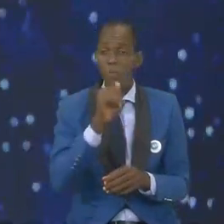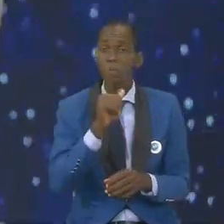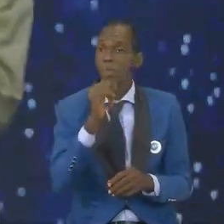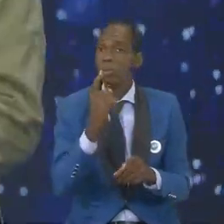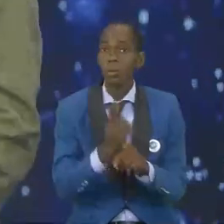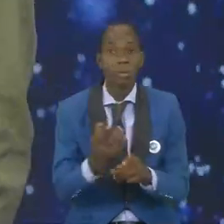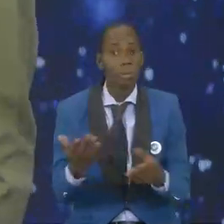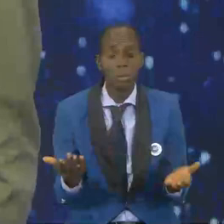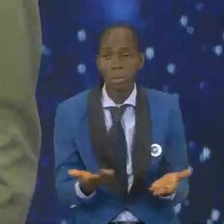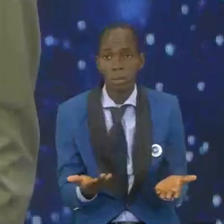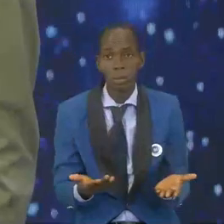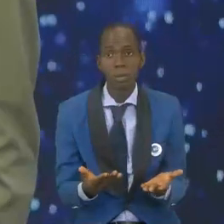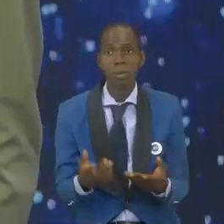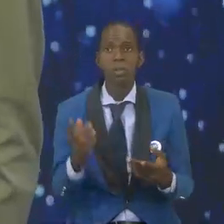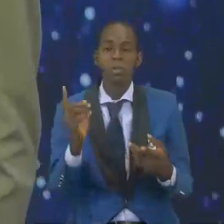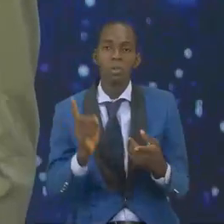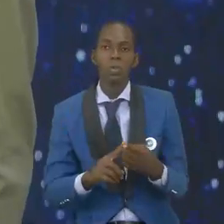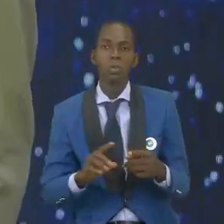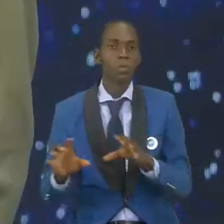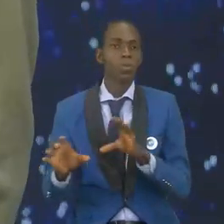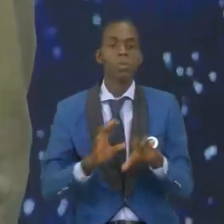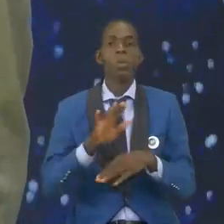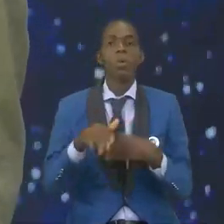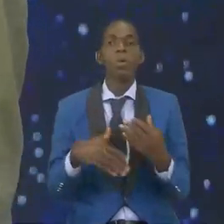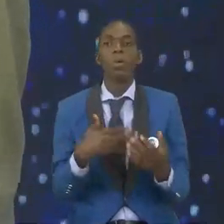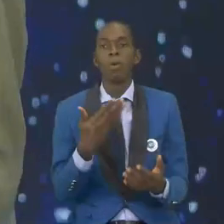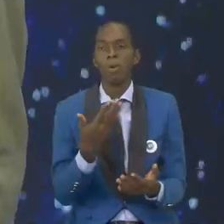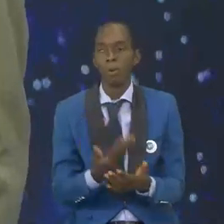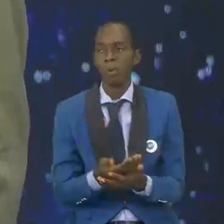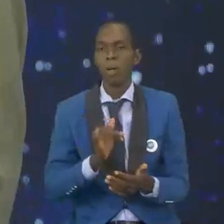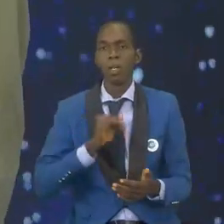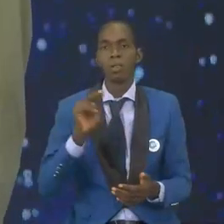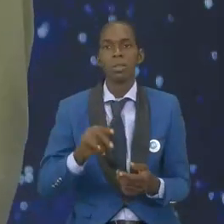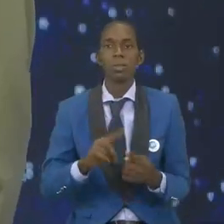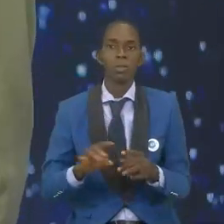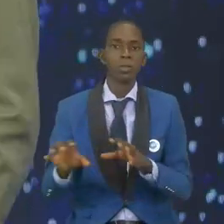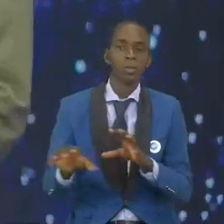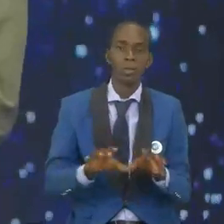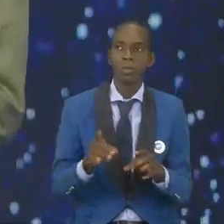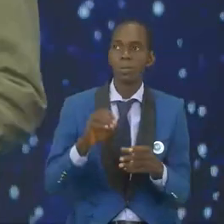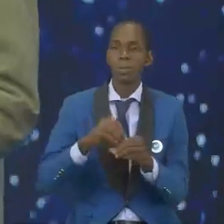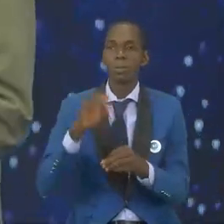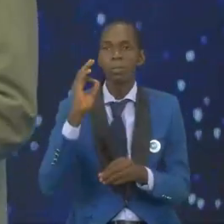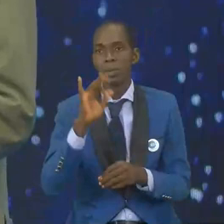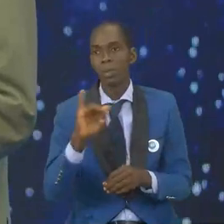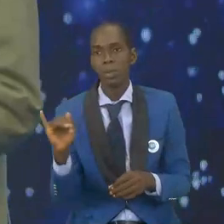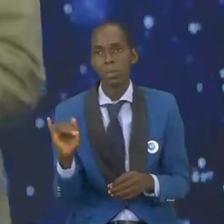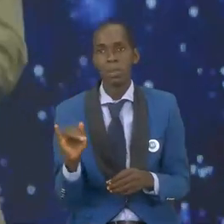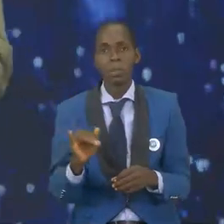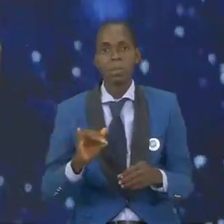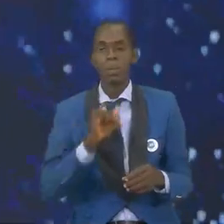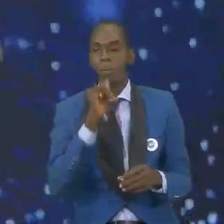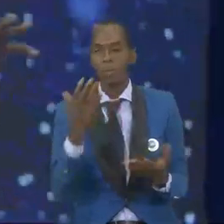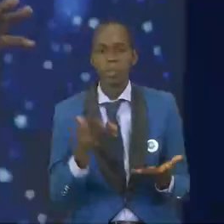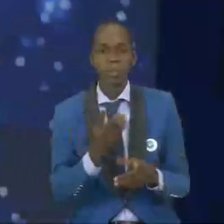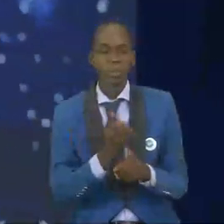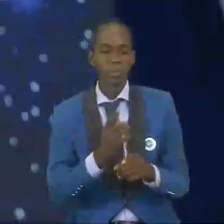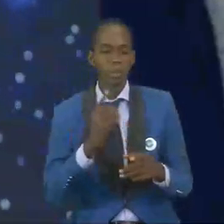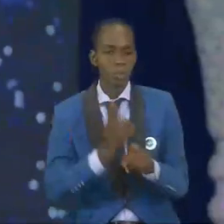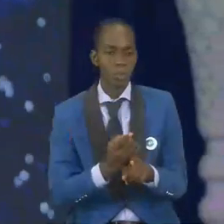simplement là pour accomplir toute justice. Je ne suis pas là pour commencer à 7h,